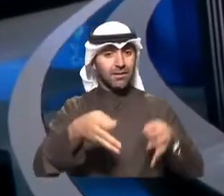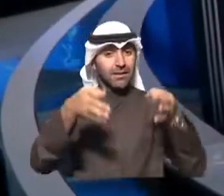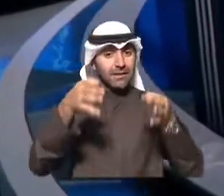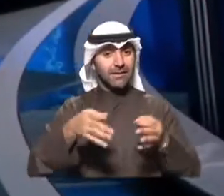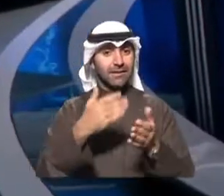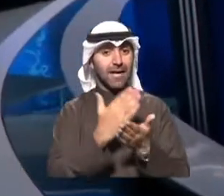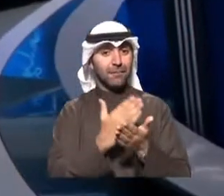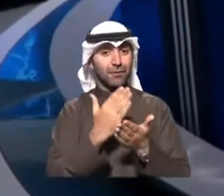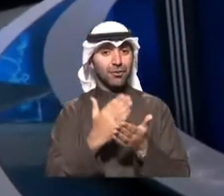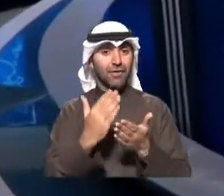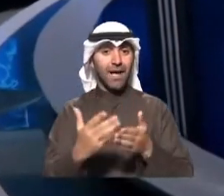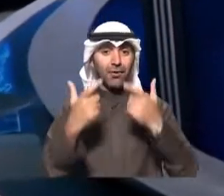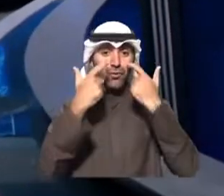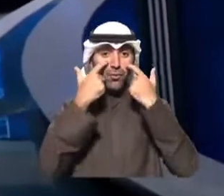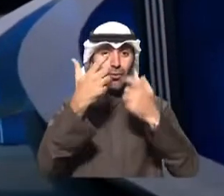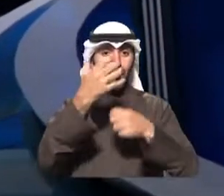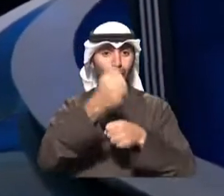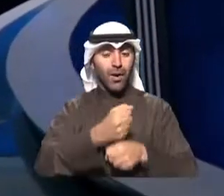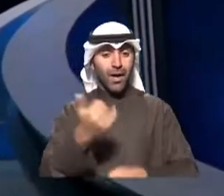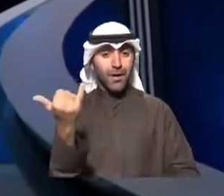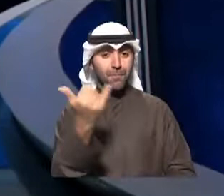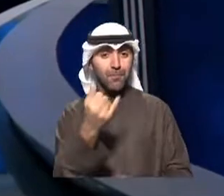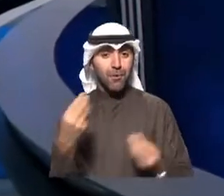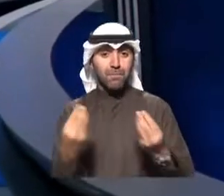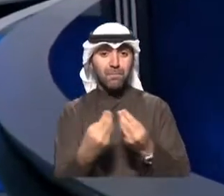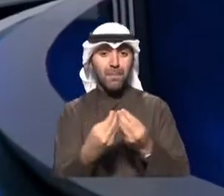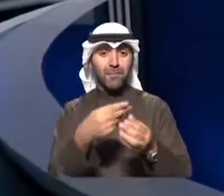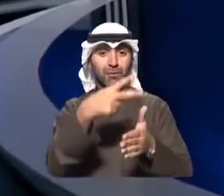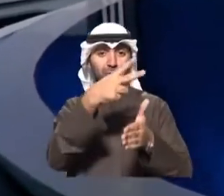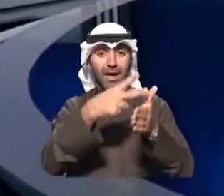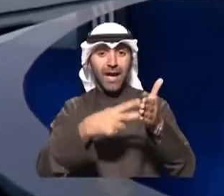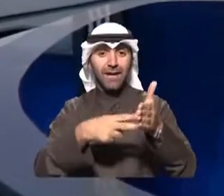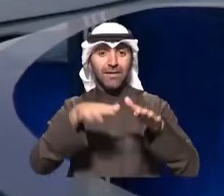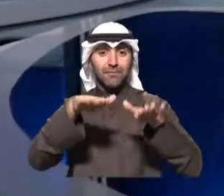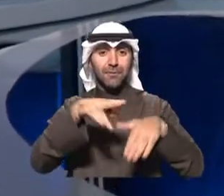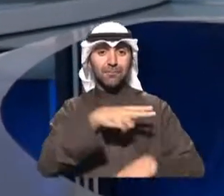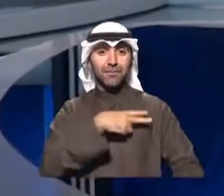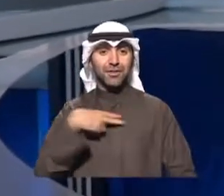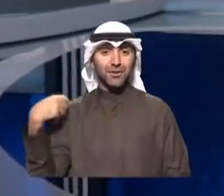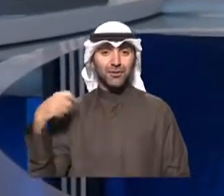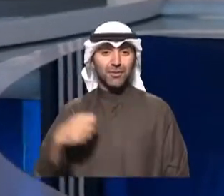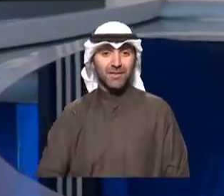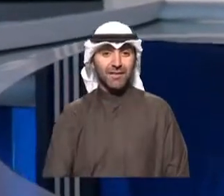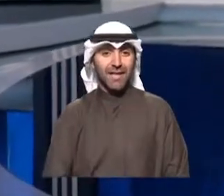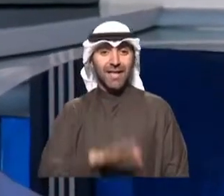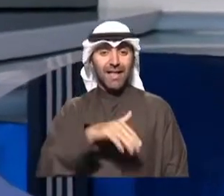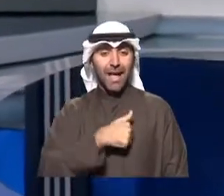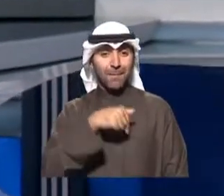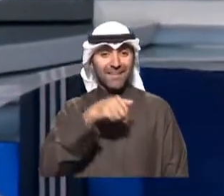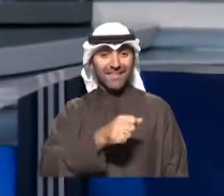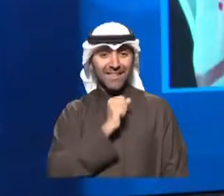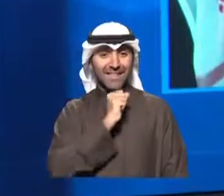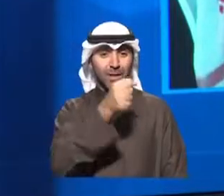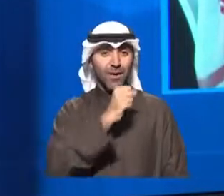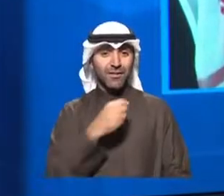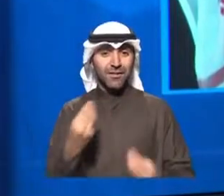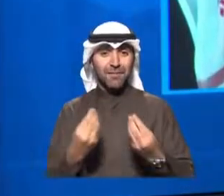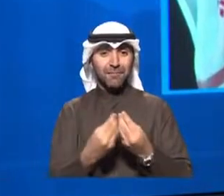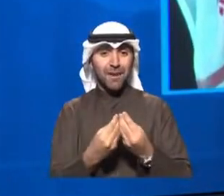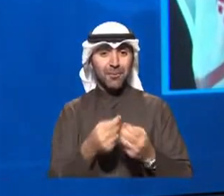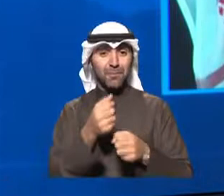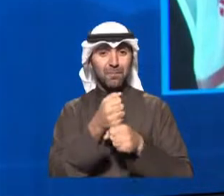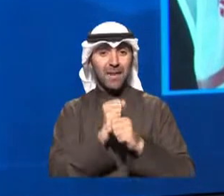بقرارات مجلس الوزراء بهدف التصدي لفيروس كوفيد-19. هذا كل ما لدينا من شارع سالم المبارك